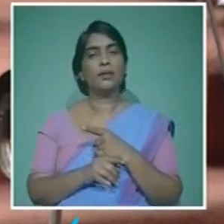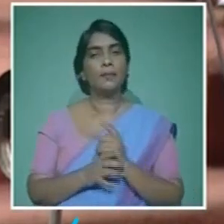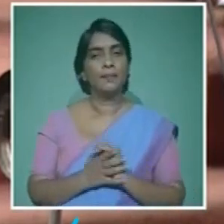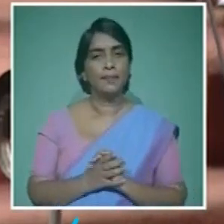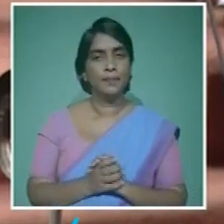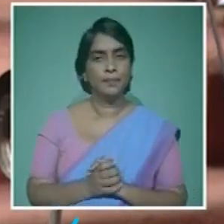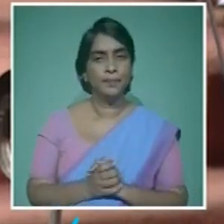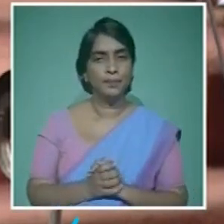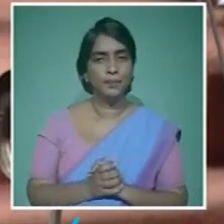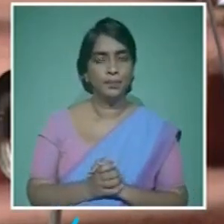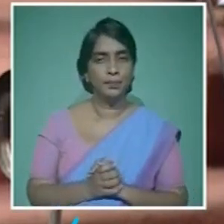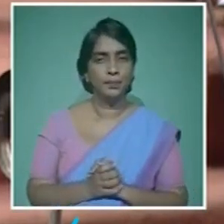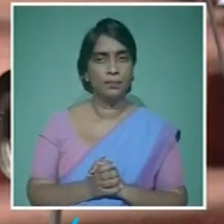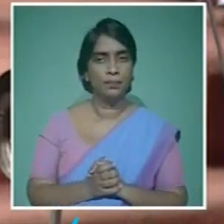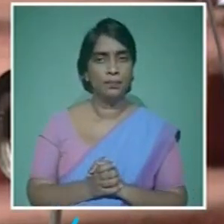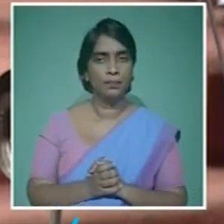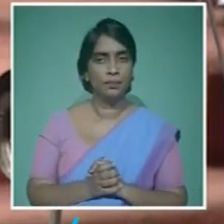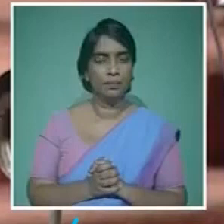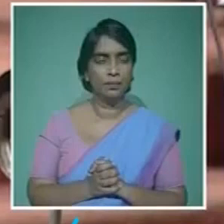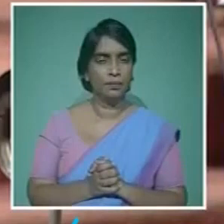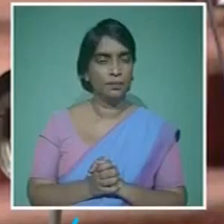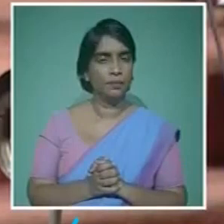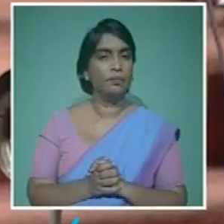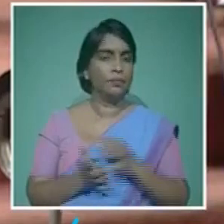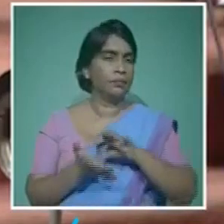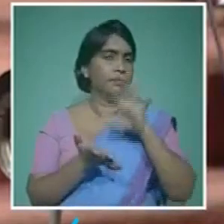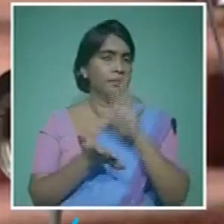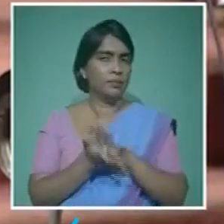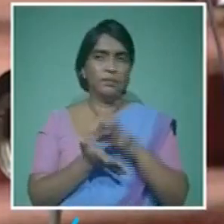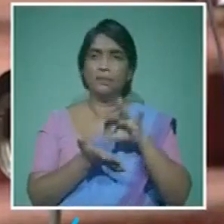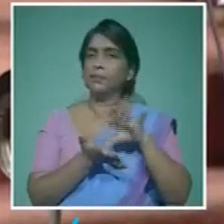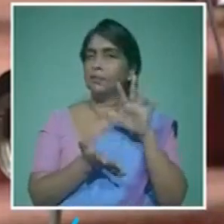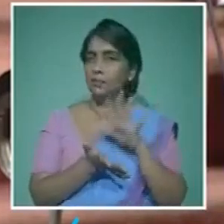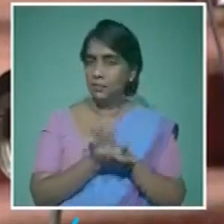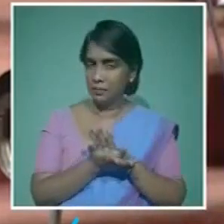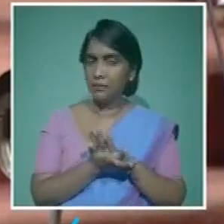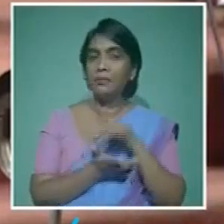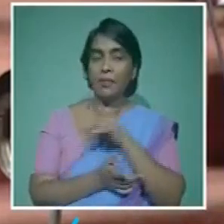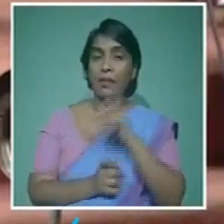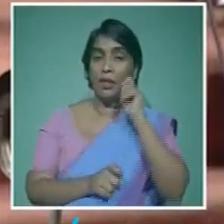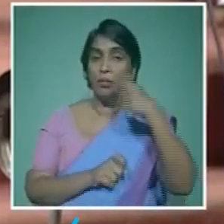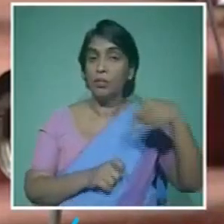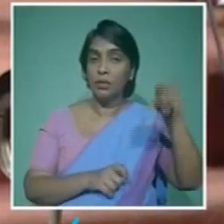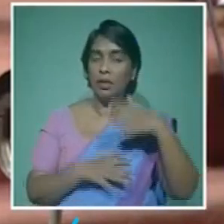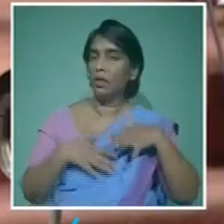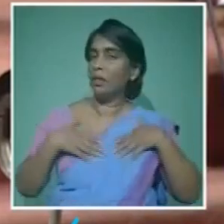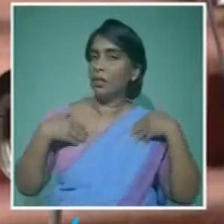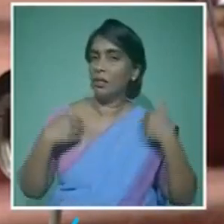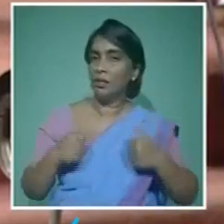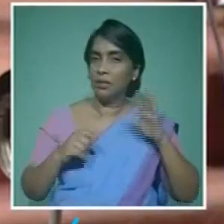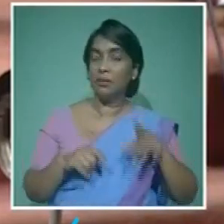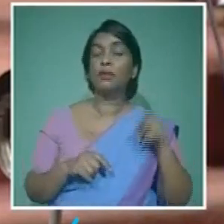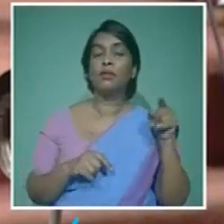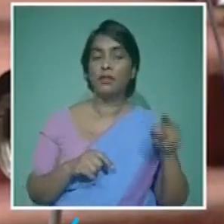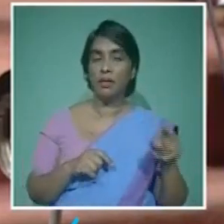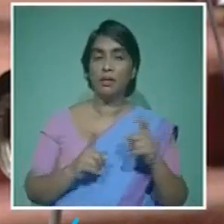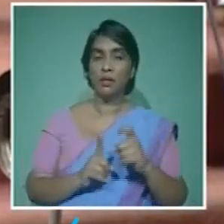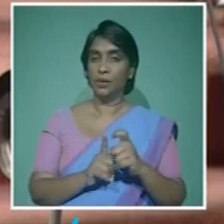பிரபல்யமான தீர்மானங்களை எடுத்தார்கள் அல்லது மக்களை திருப்திப்படுத்தக்கூடிய தீர்மானங்கள், கடுமையான தீர்மானம்